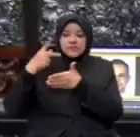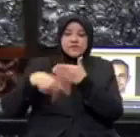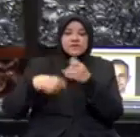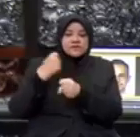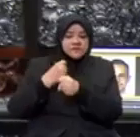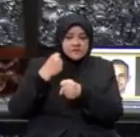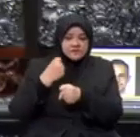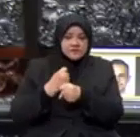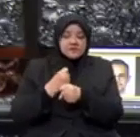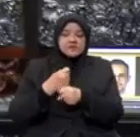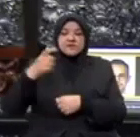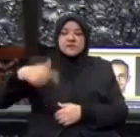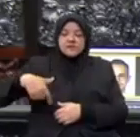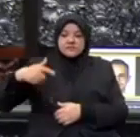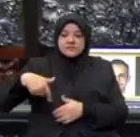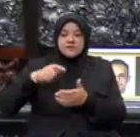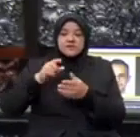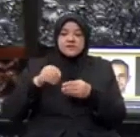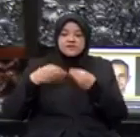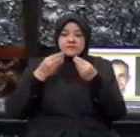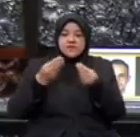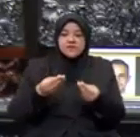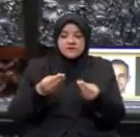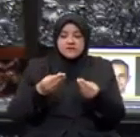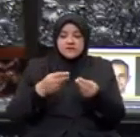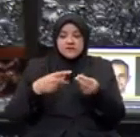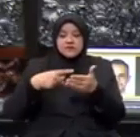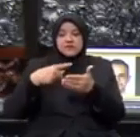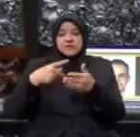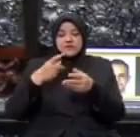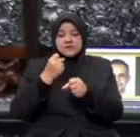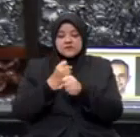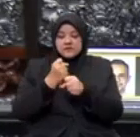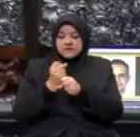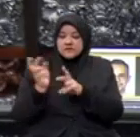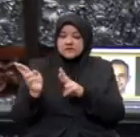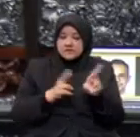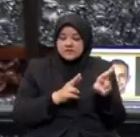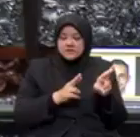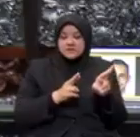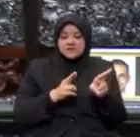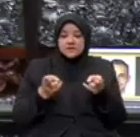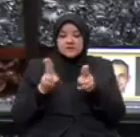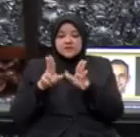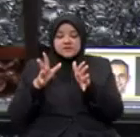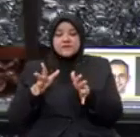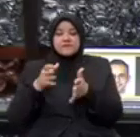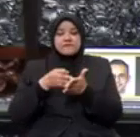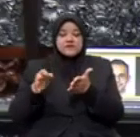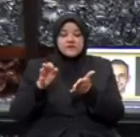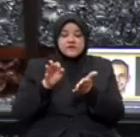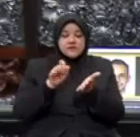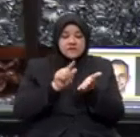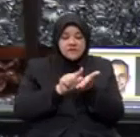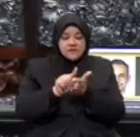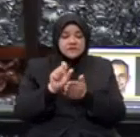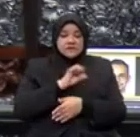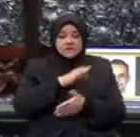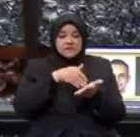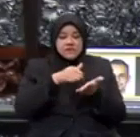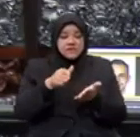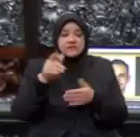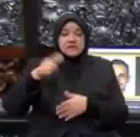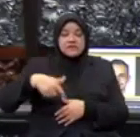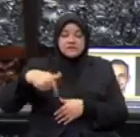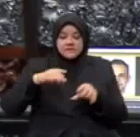kerja, lewat gagal serah work program recovery plan, kontraktor gagal membayar gaji pekerja,